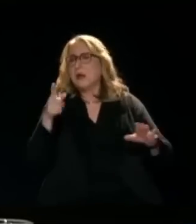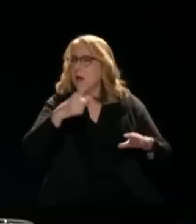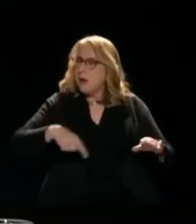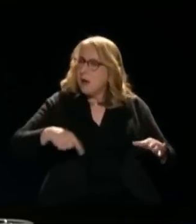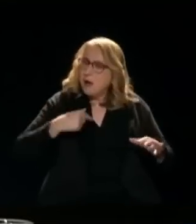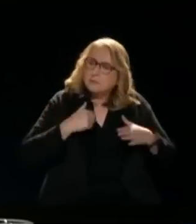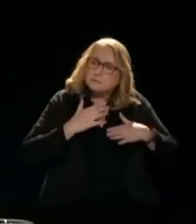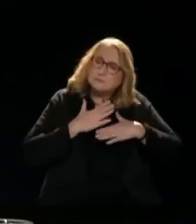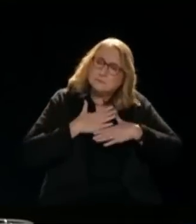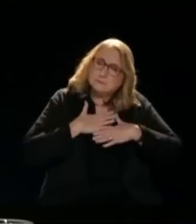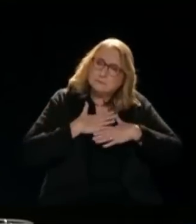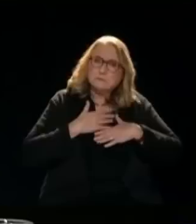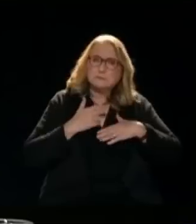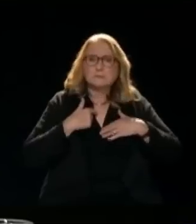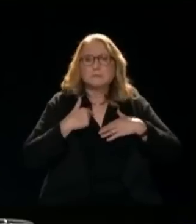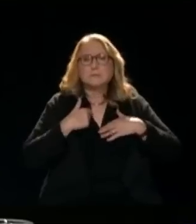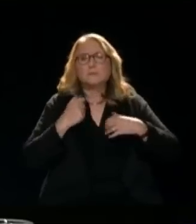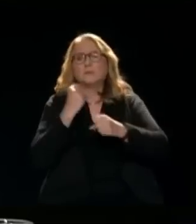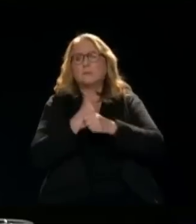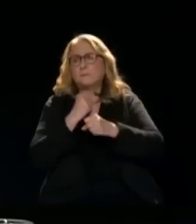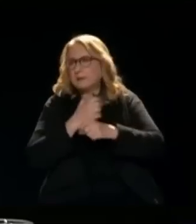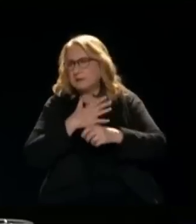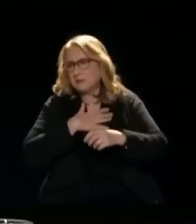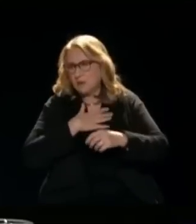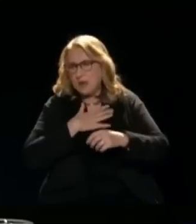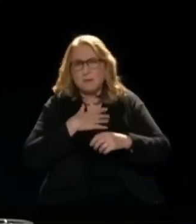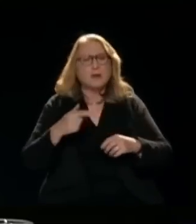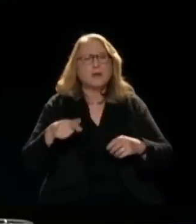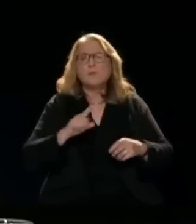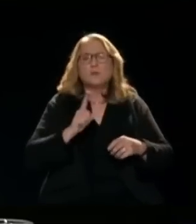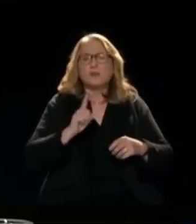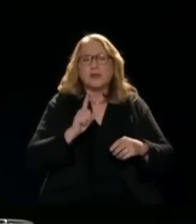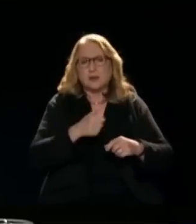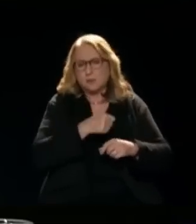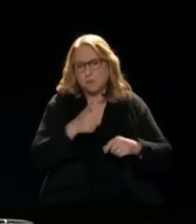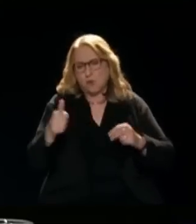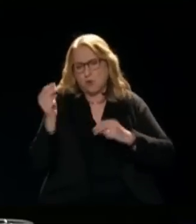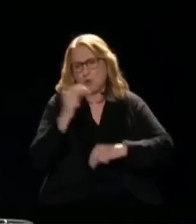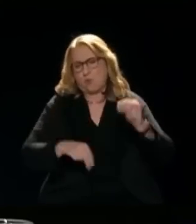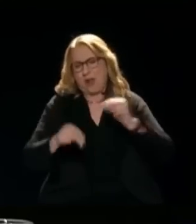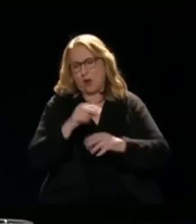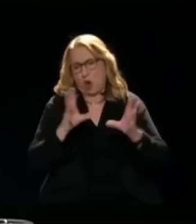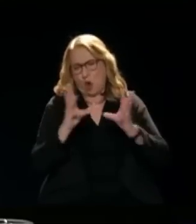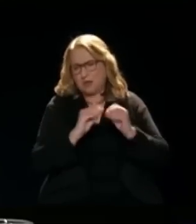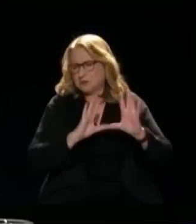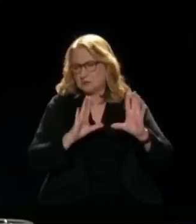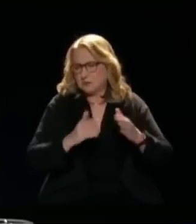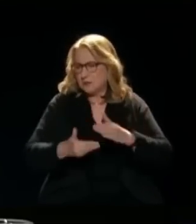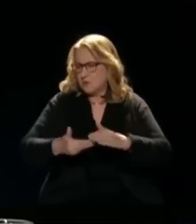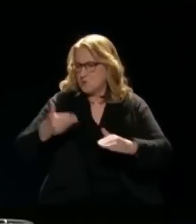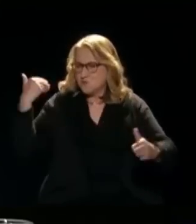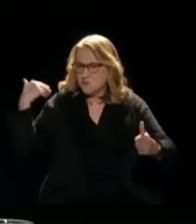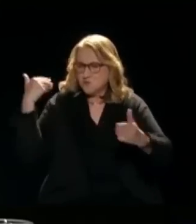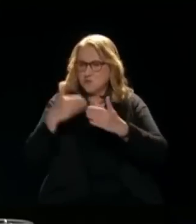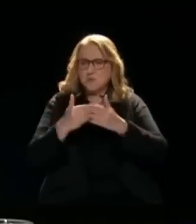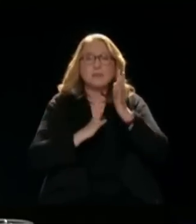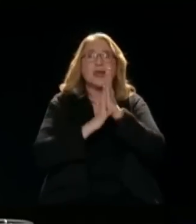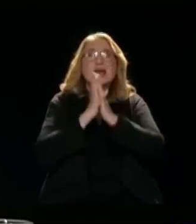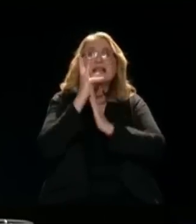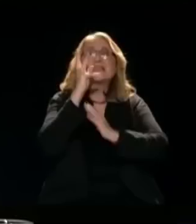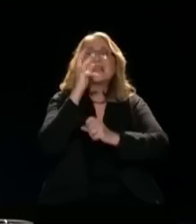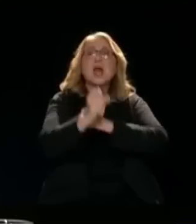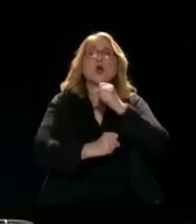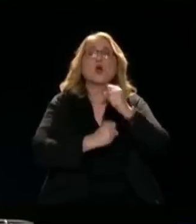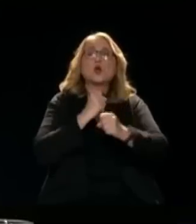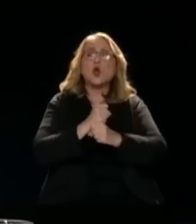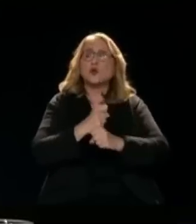με τη δική μας δουλειά, που δεν είναι βεβαίως υπόθεση προεκλογικού μήνα, είναι μια συστηματική υπόθεση 13 χρόνων σε κάθε χωριό, σε κάθε